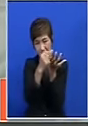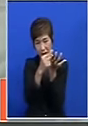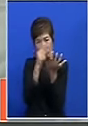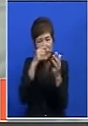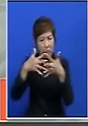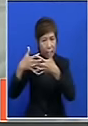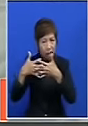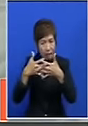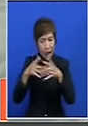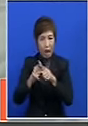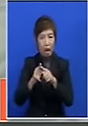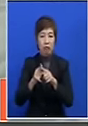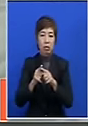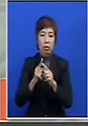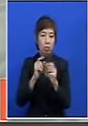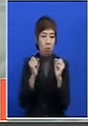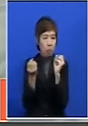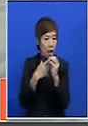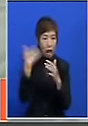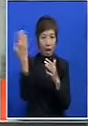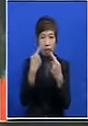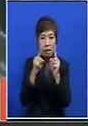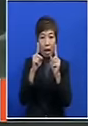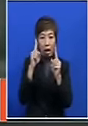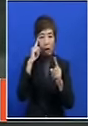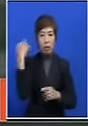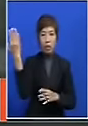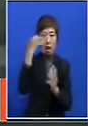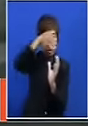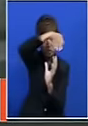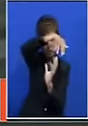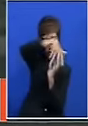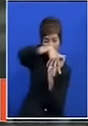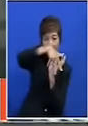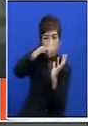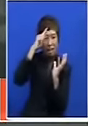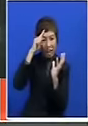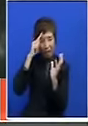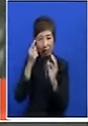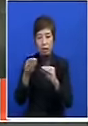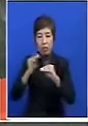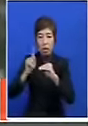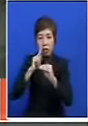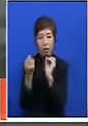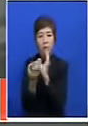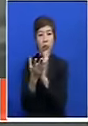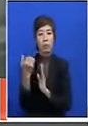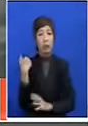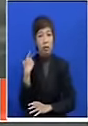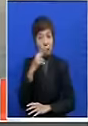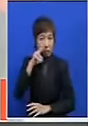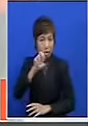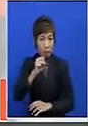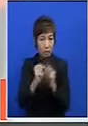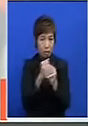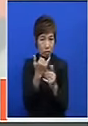เช่นสหรัฐอเมริกาจึงลดลงทำให้มวลอากาศเย็นจากขั้วโลกพัดลงมาทางใต้มากขึ้นและยังมีข้อสังเกตด้วยนะครับว่